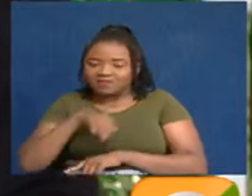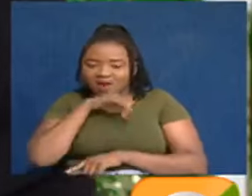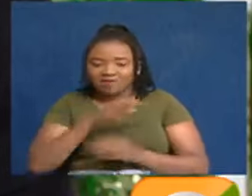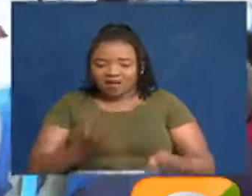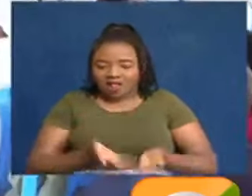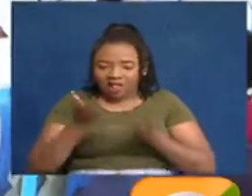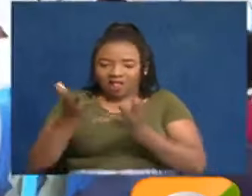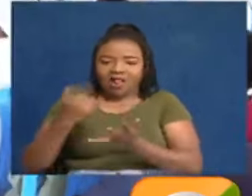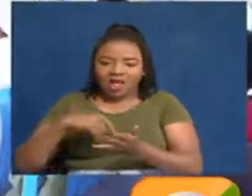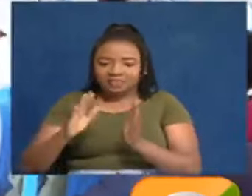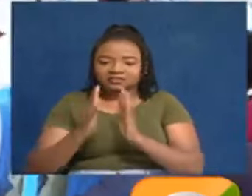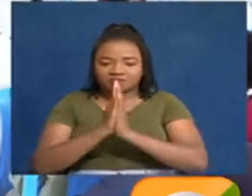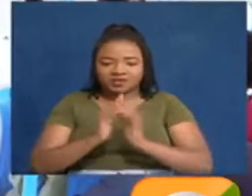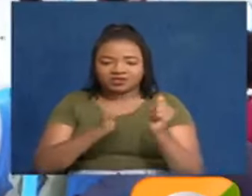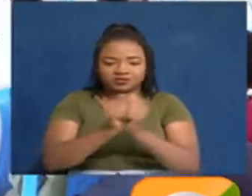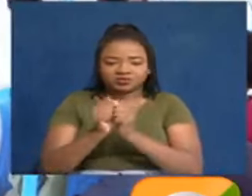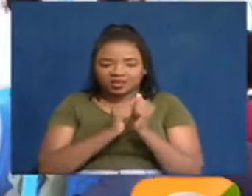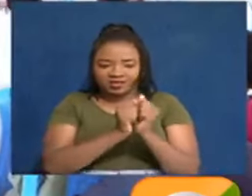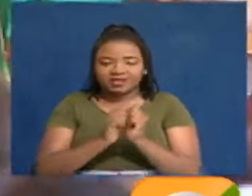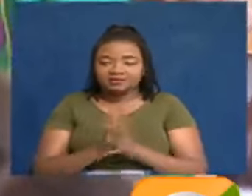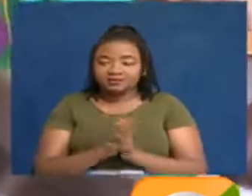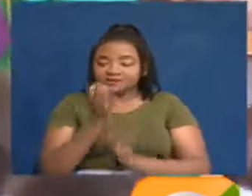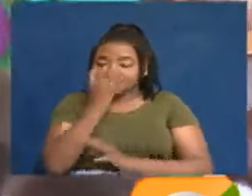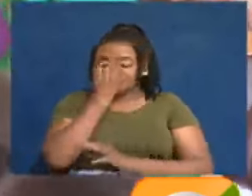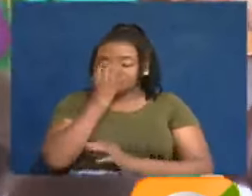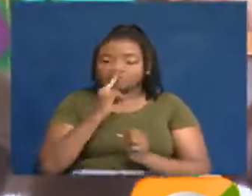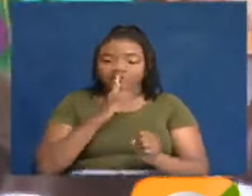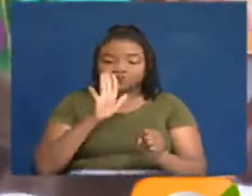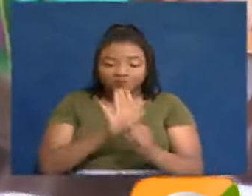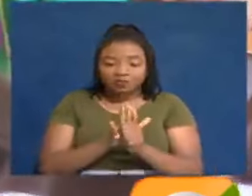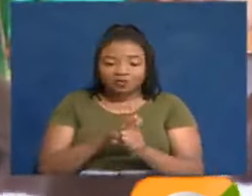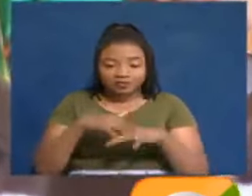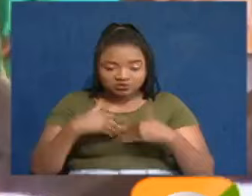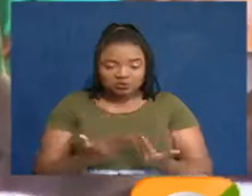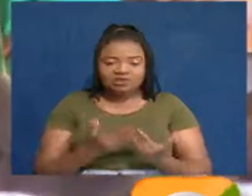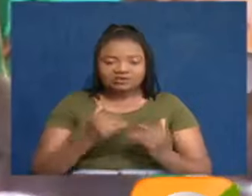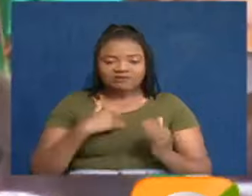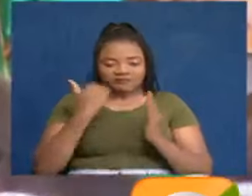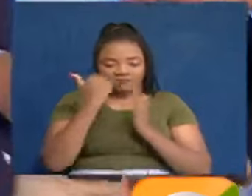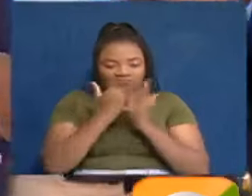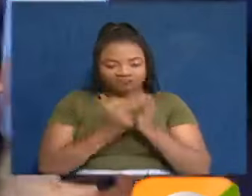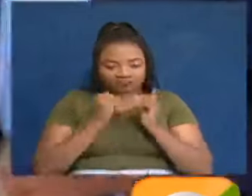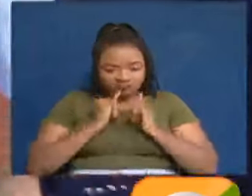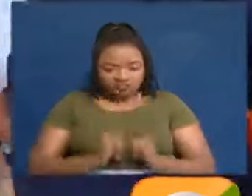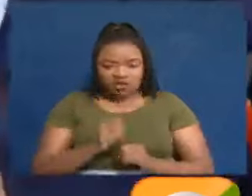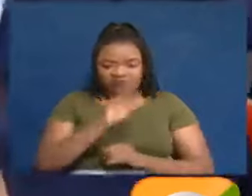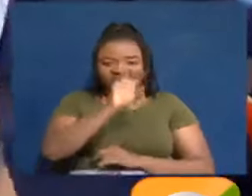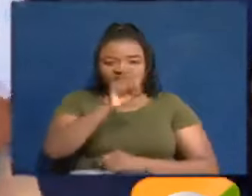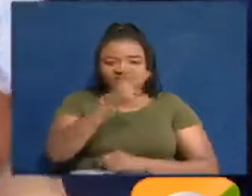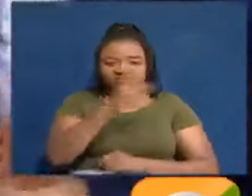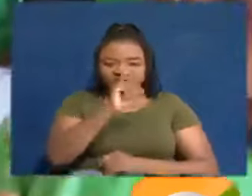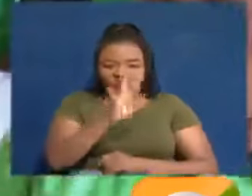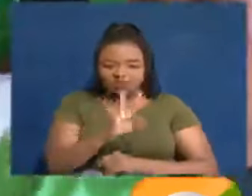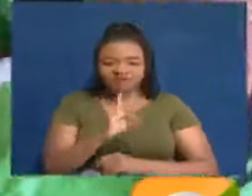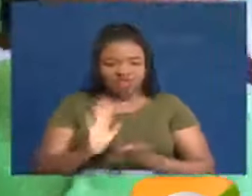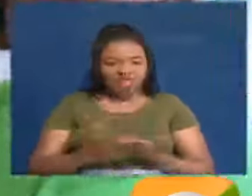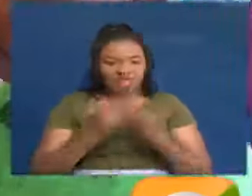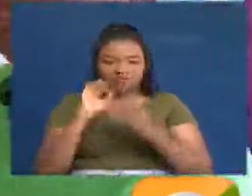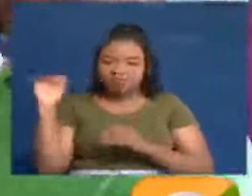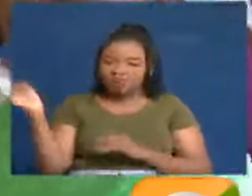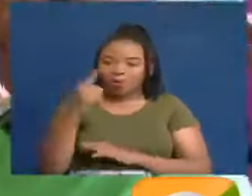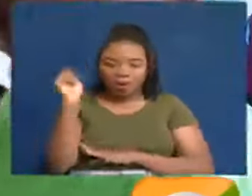pray together. Rais Ruto aidha aliahidi kuhakikisha kuwa mpango mpya wa bima ya afya ya SHIF imewafikia